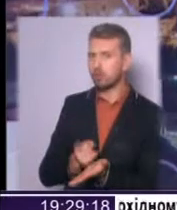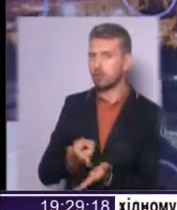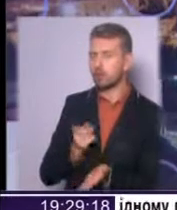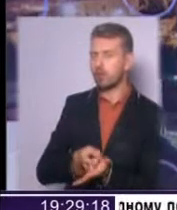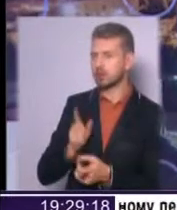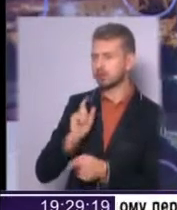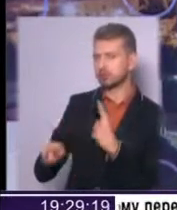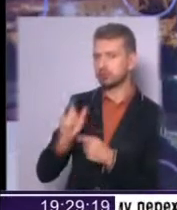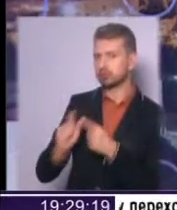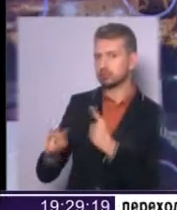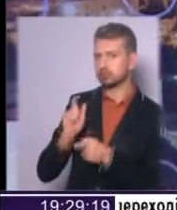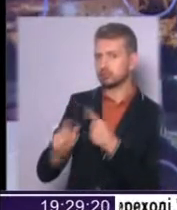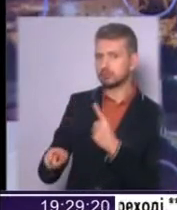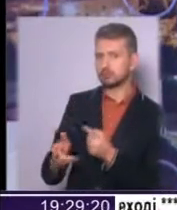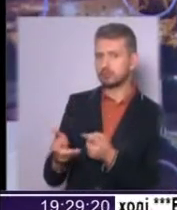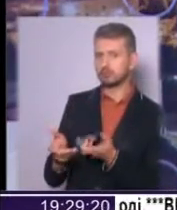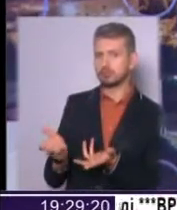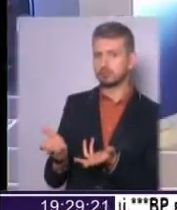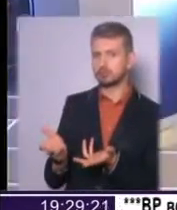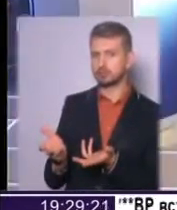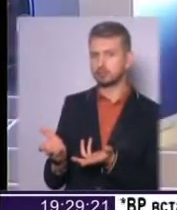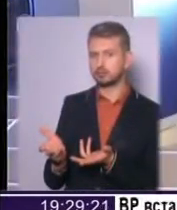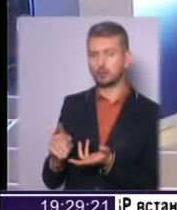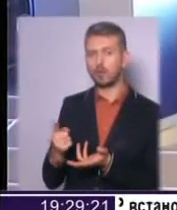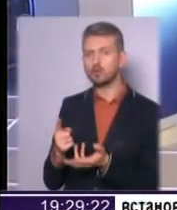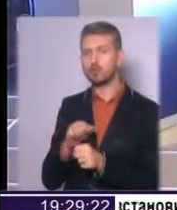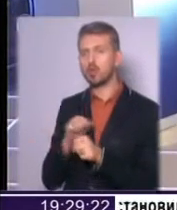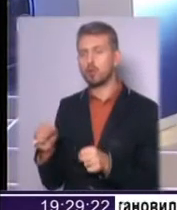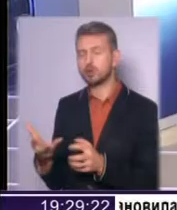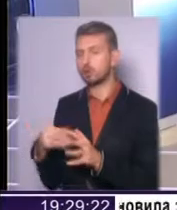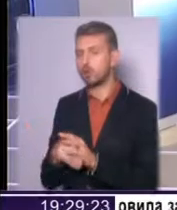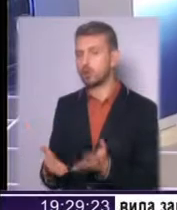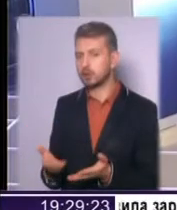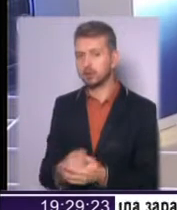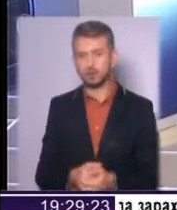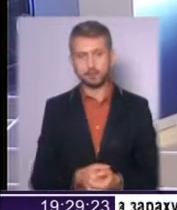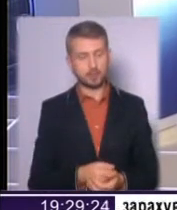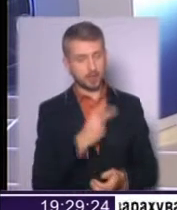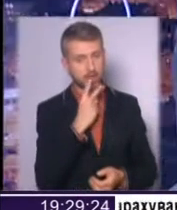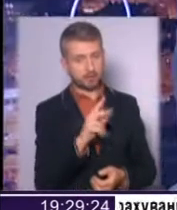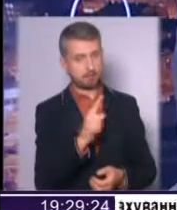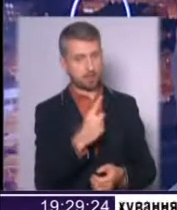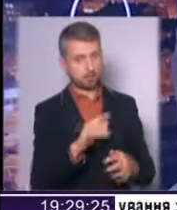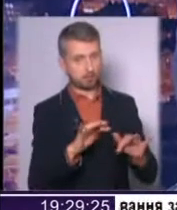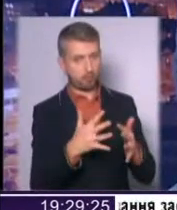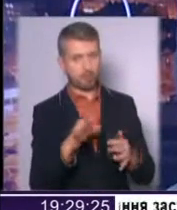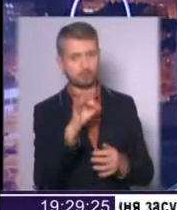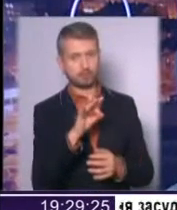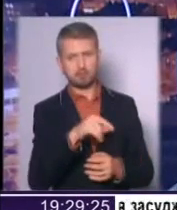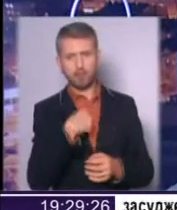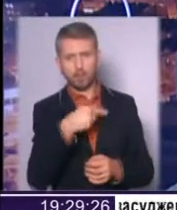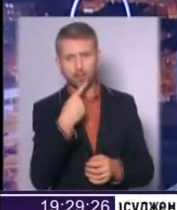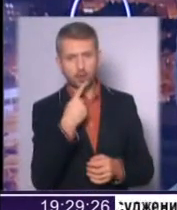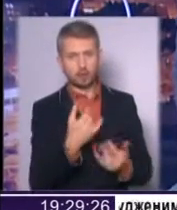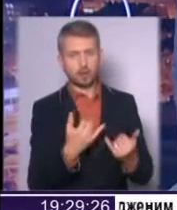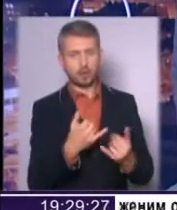найактивніших. Я про це хотіла запитати. Ви коли говорили, що от ми створюємо багато законів, але за них не хочуть голосувати. Можете навести приклад?